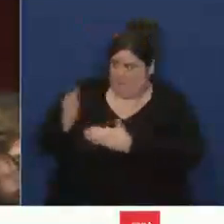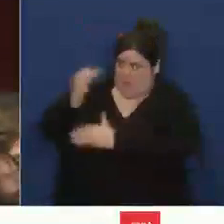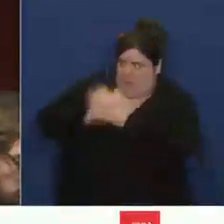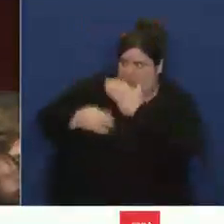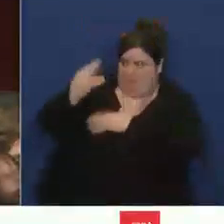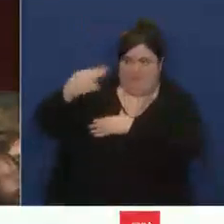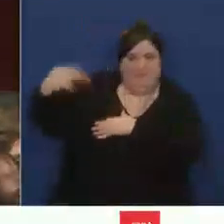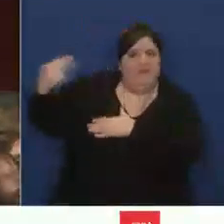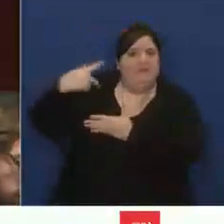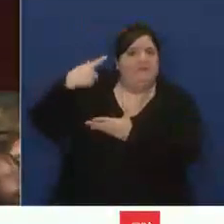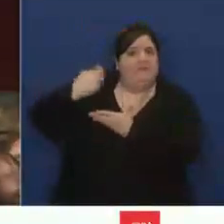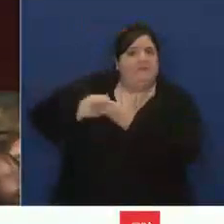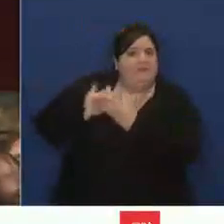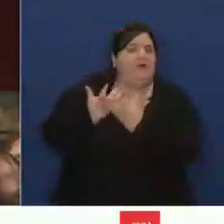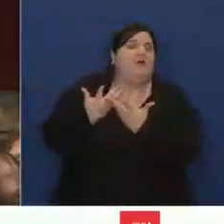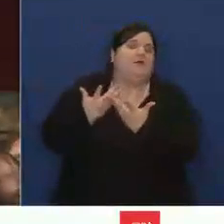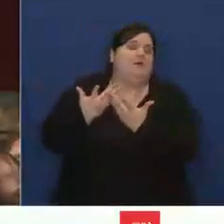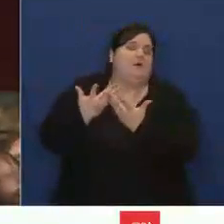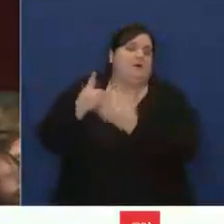pour les achats durables